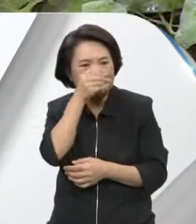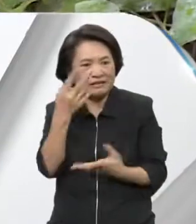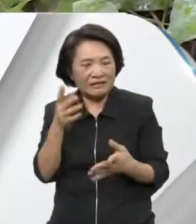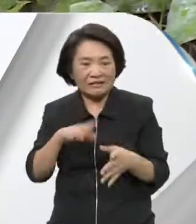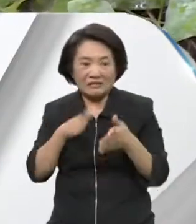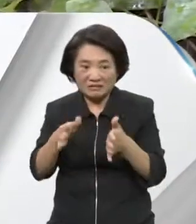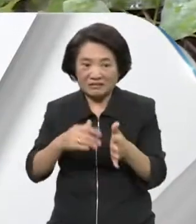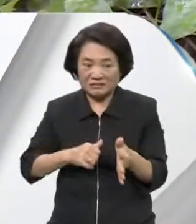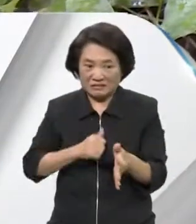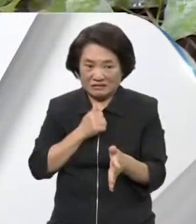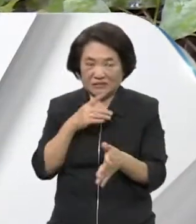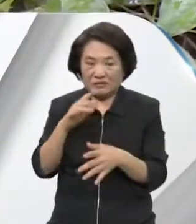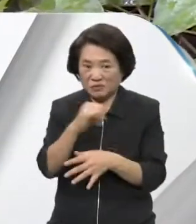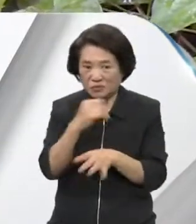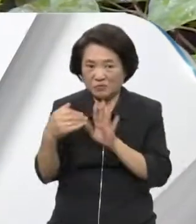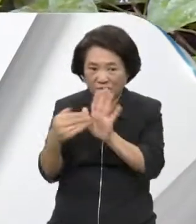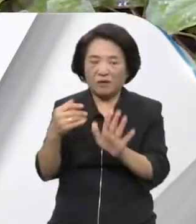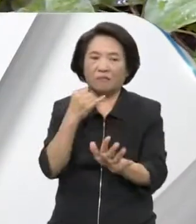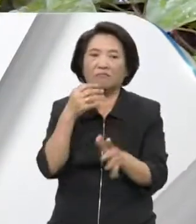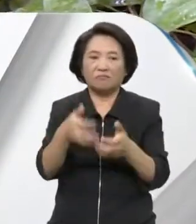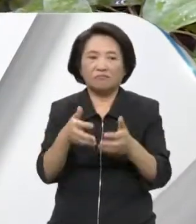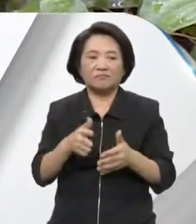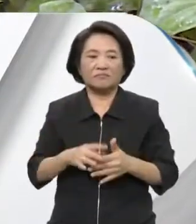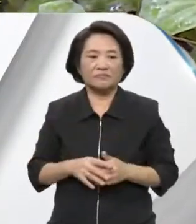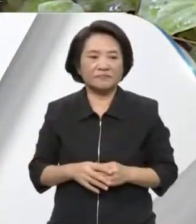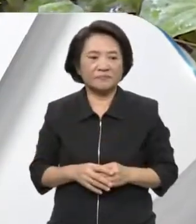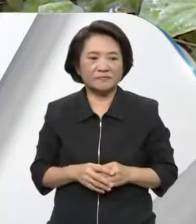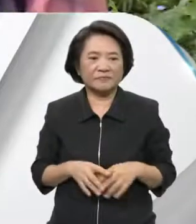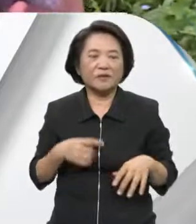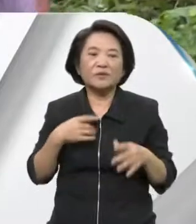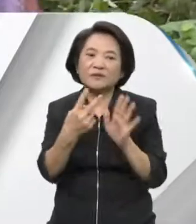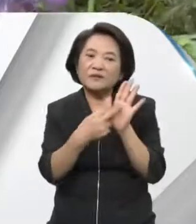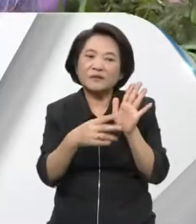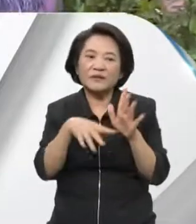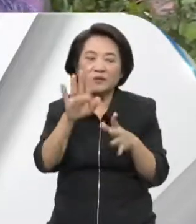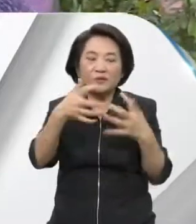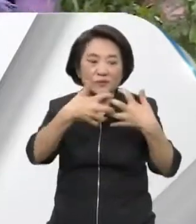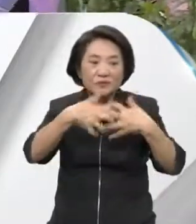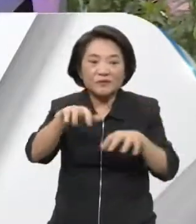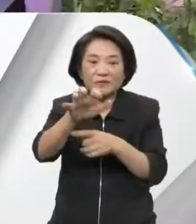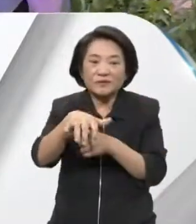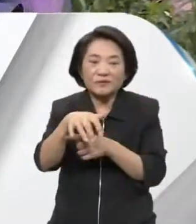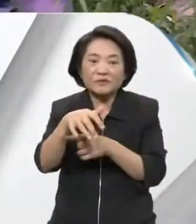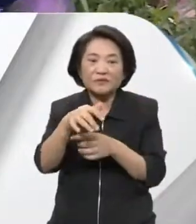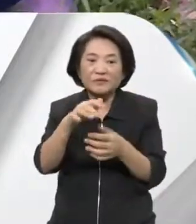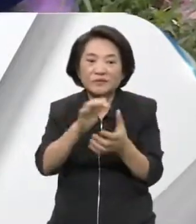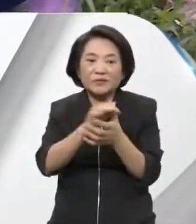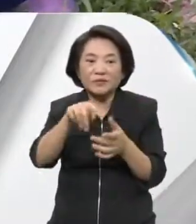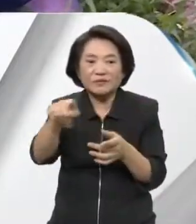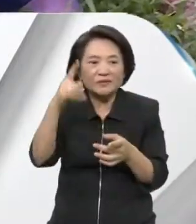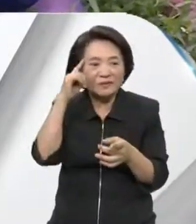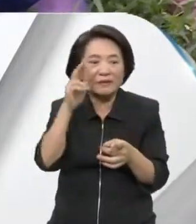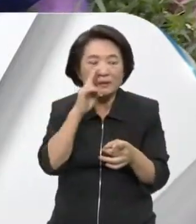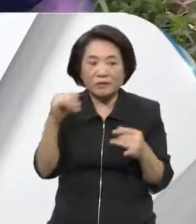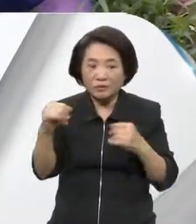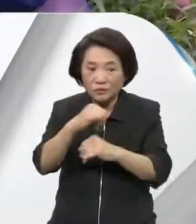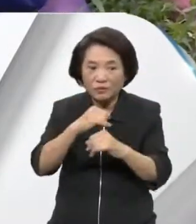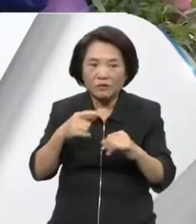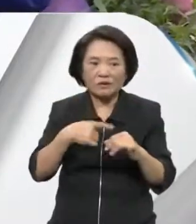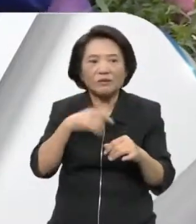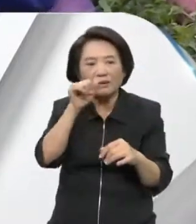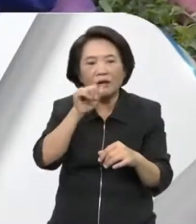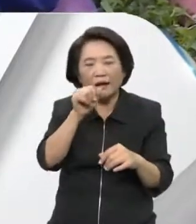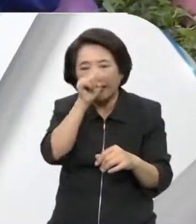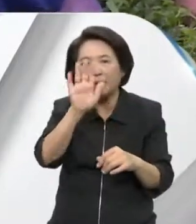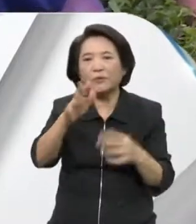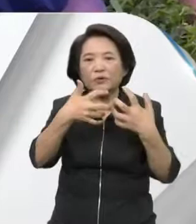平常海风气系动枪有机。 按一般的有机农友会有一个观念，就是说重来了，我就是用有机制裁去